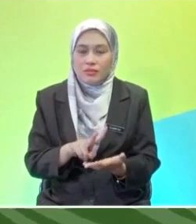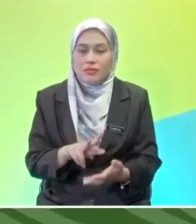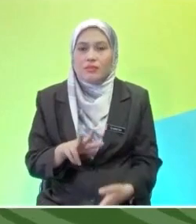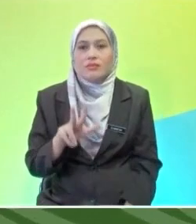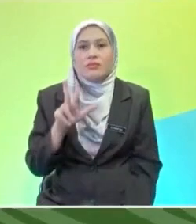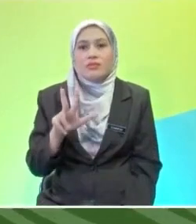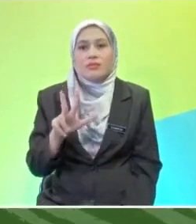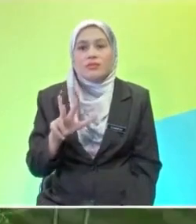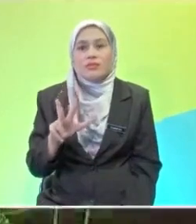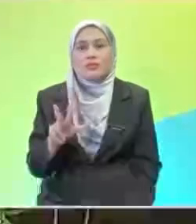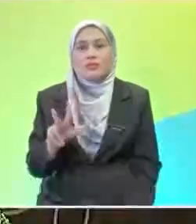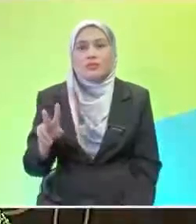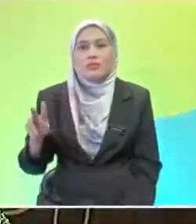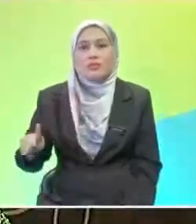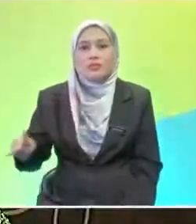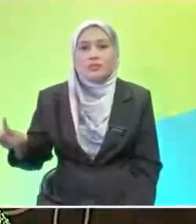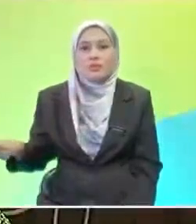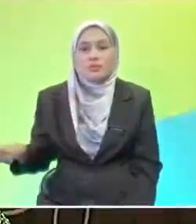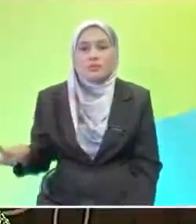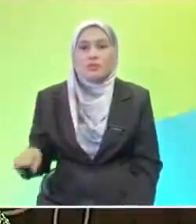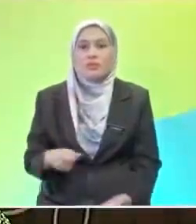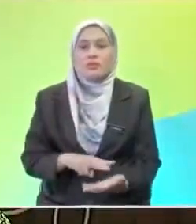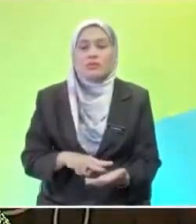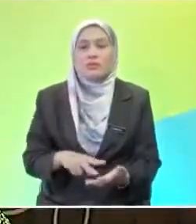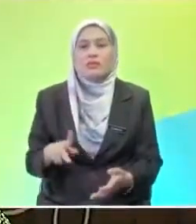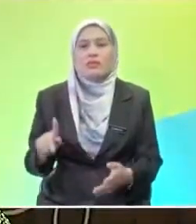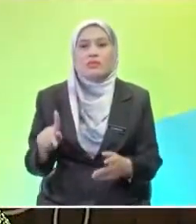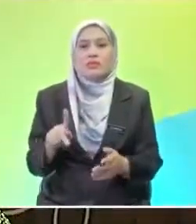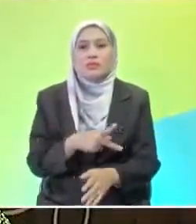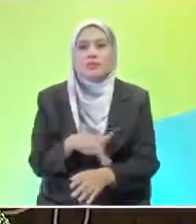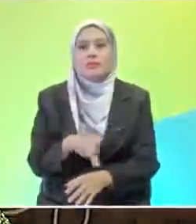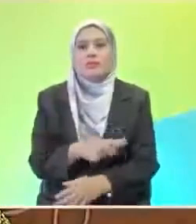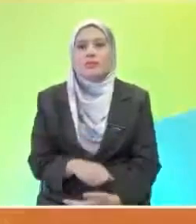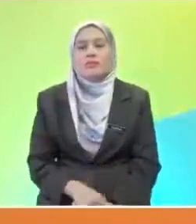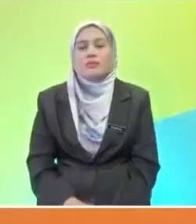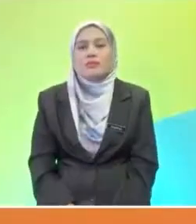cilik membaca pantun. Okey, jom.